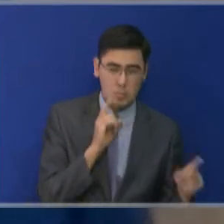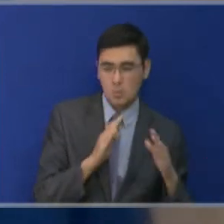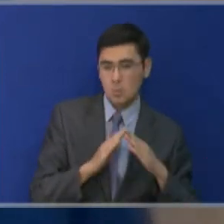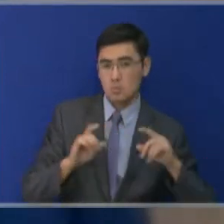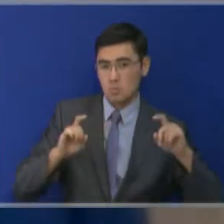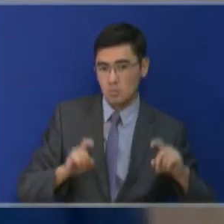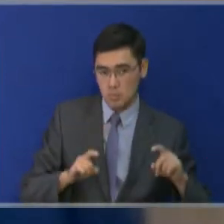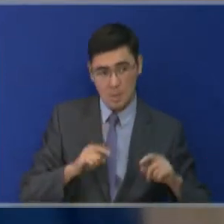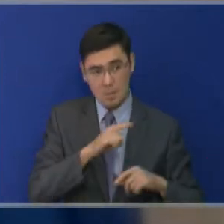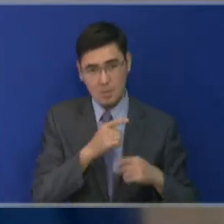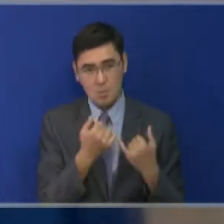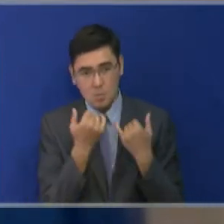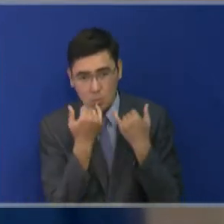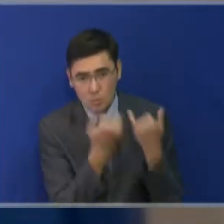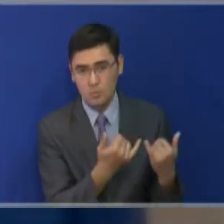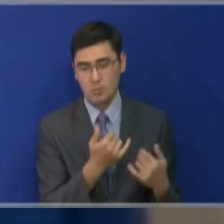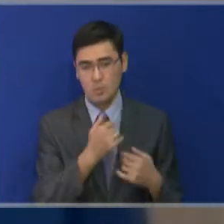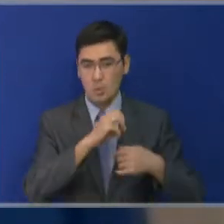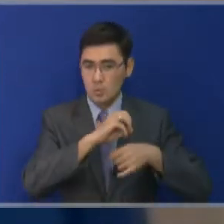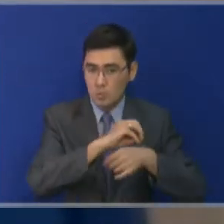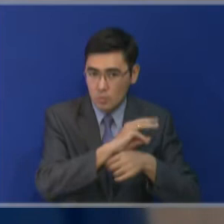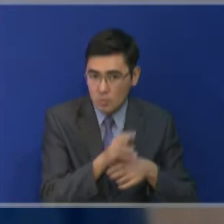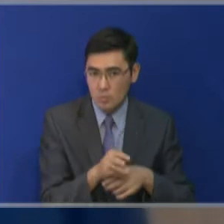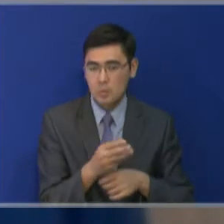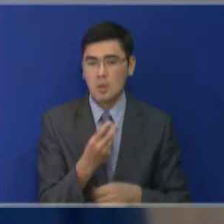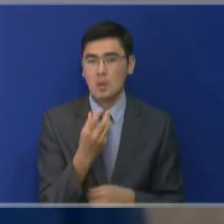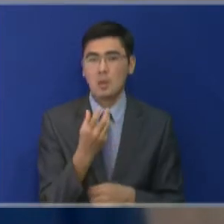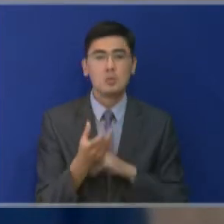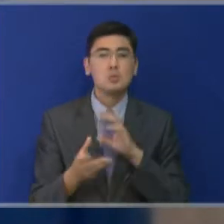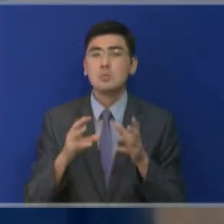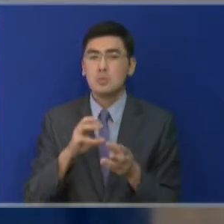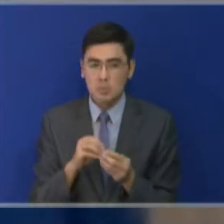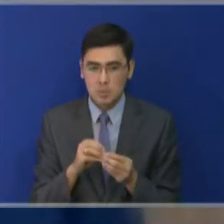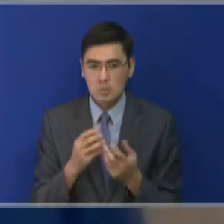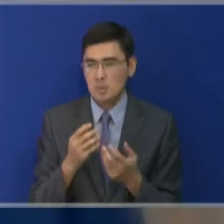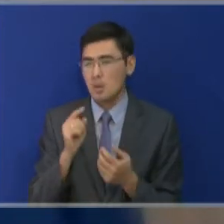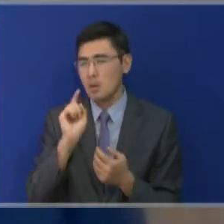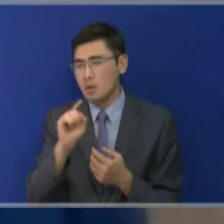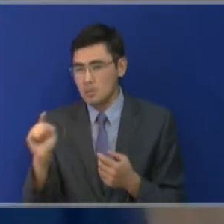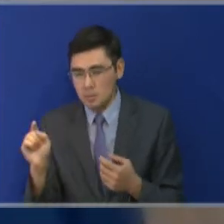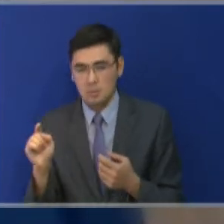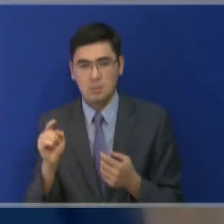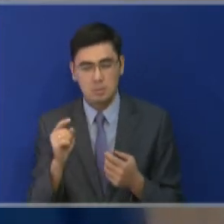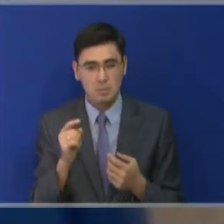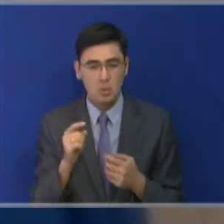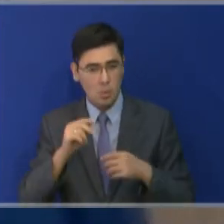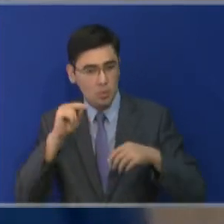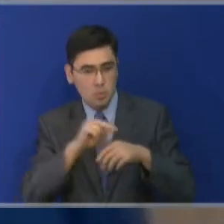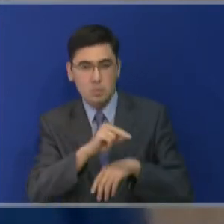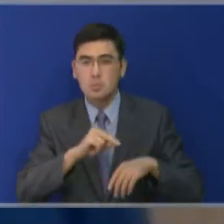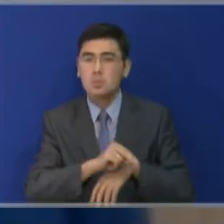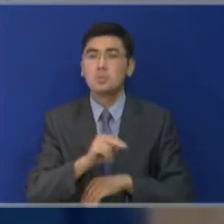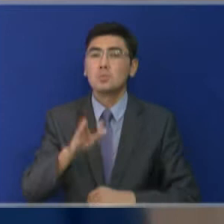оқуын қамтамасыз етіп, алысты жақындатып, қасиетімен біздің өмір